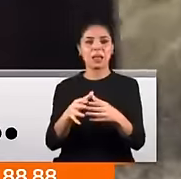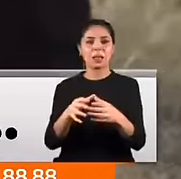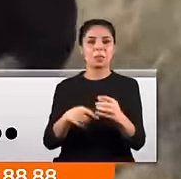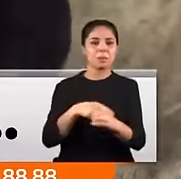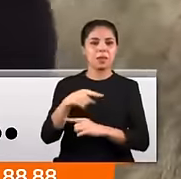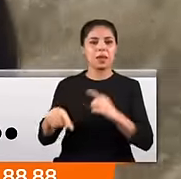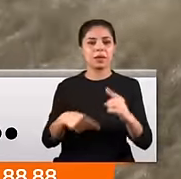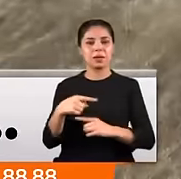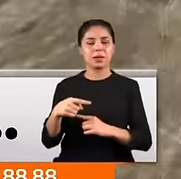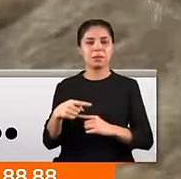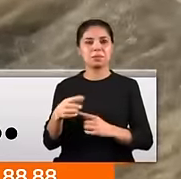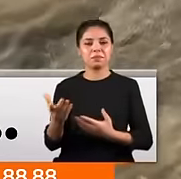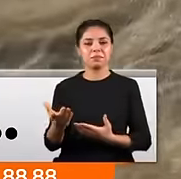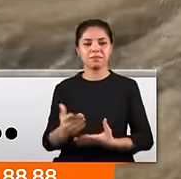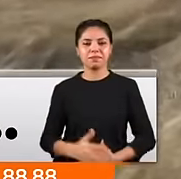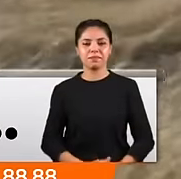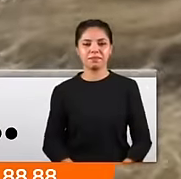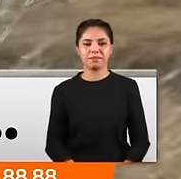başlattı.